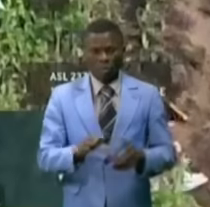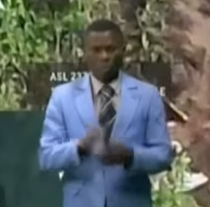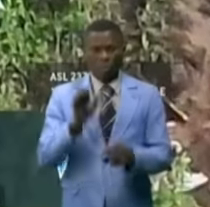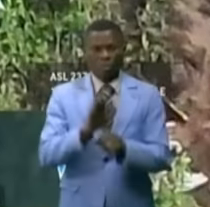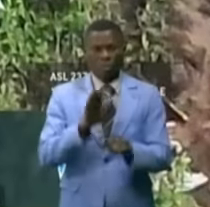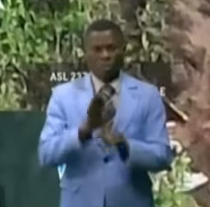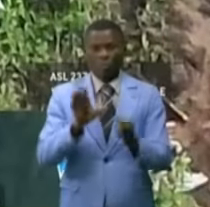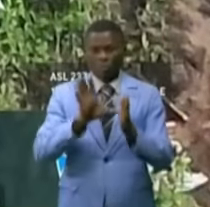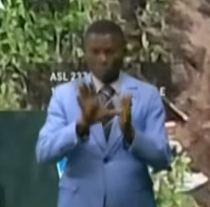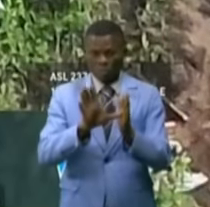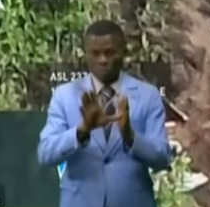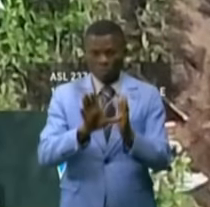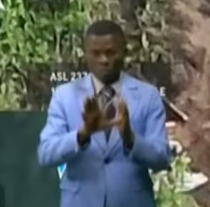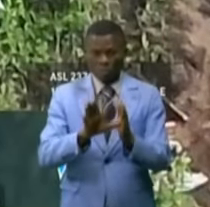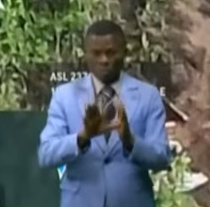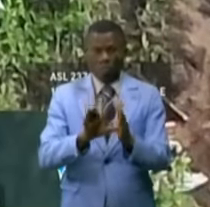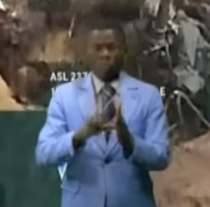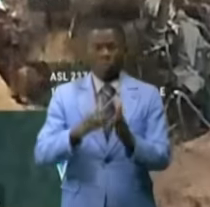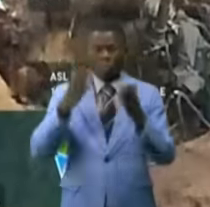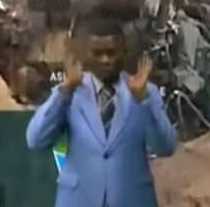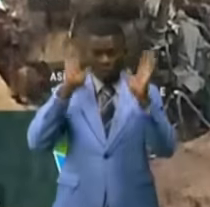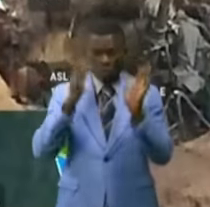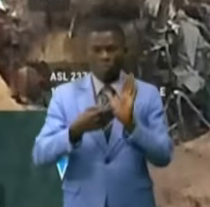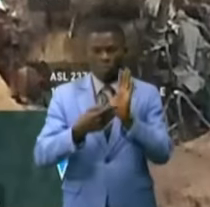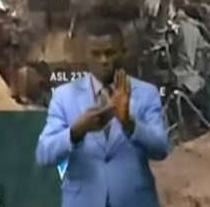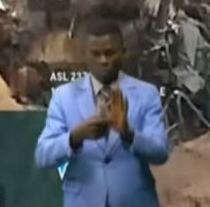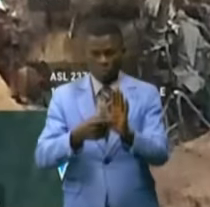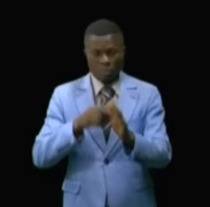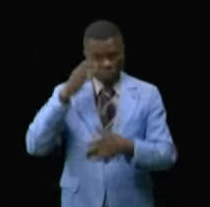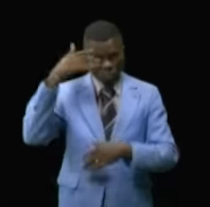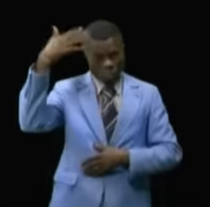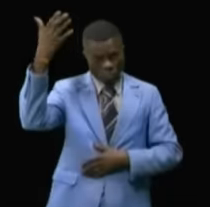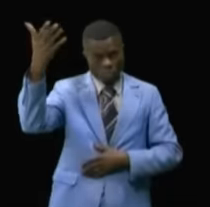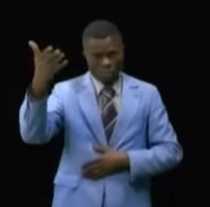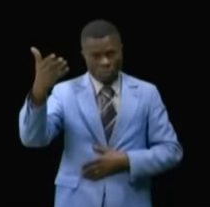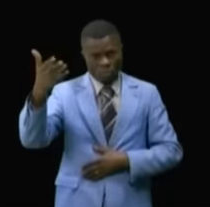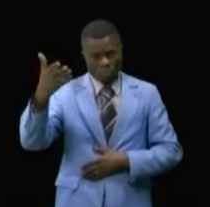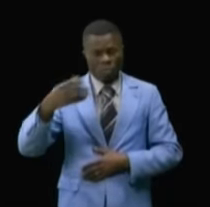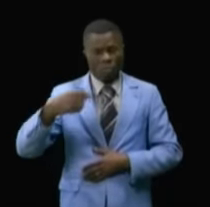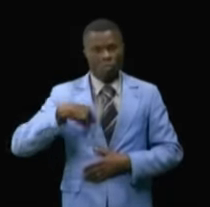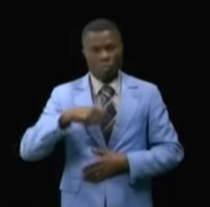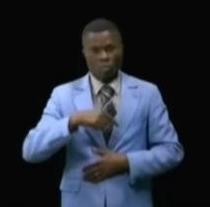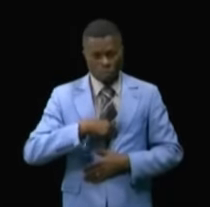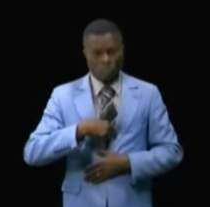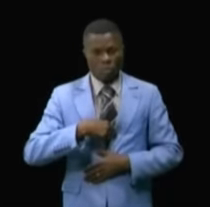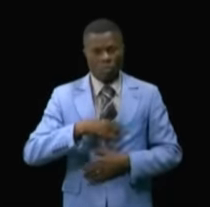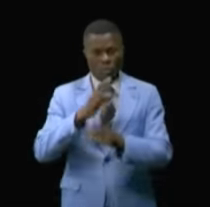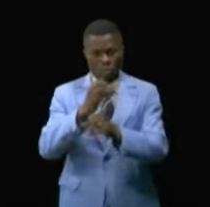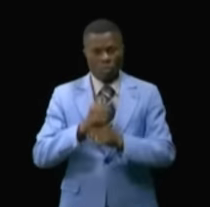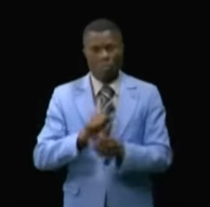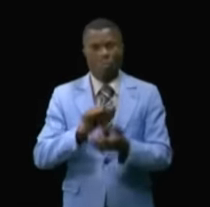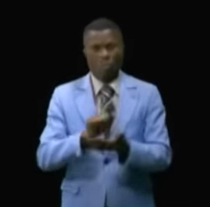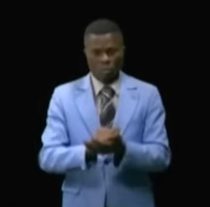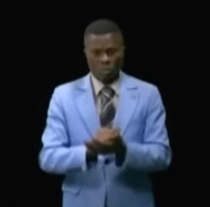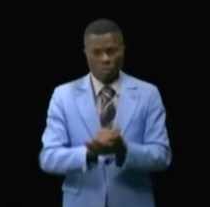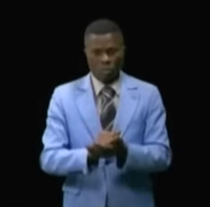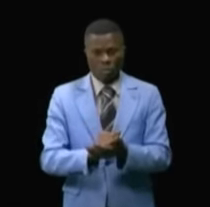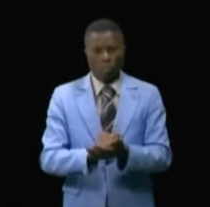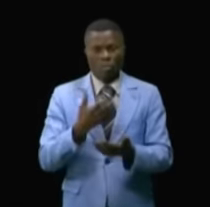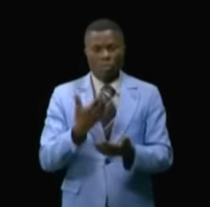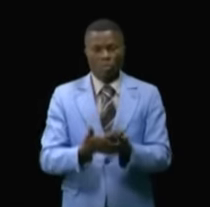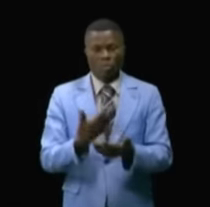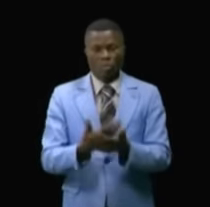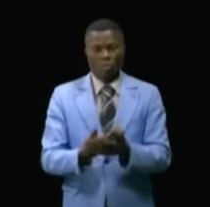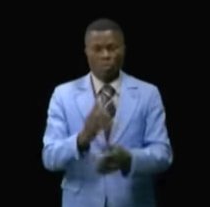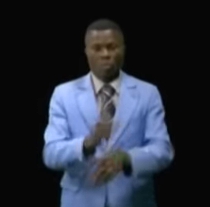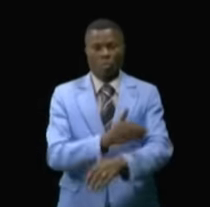nombreuses images de ce type vous seront offertes au fur et à mesure qu'elles nous parviendront. Vivement la